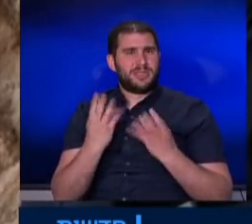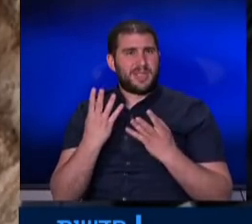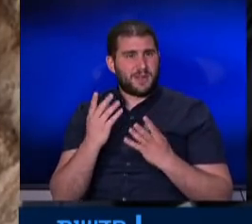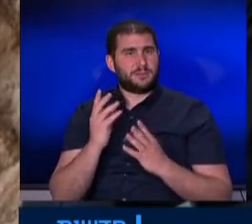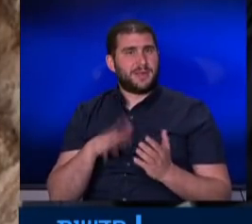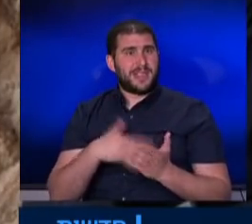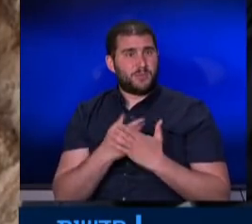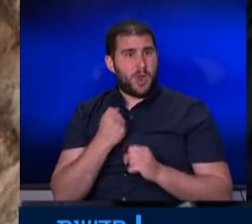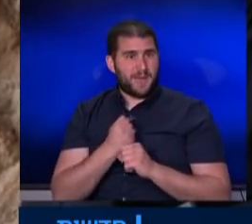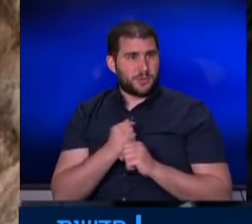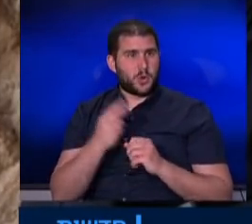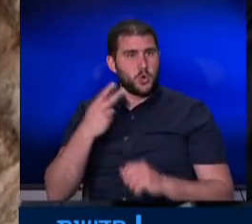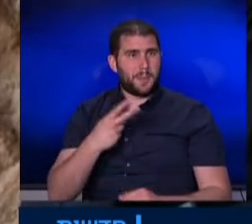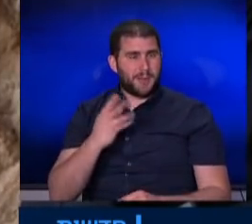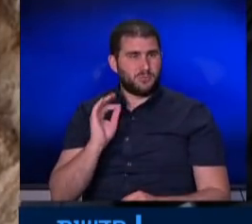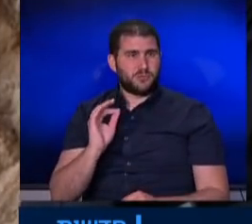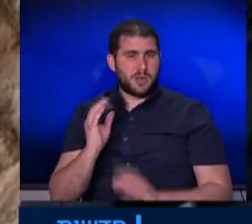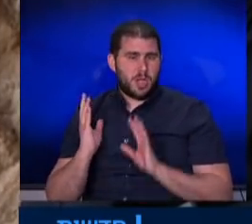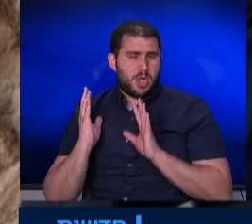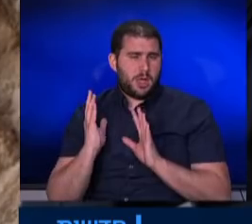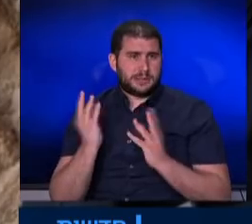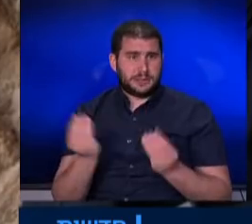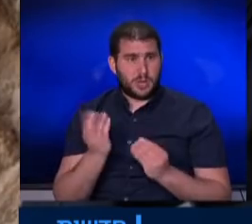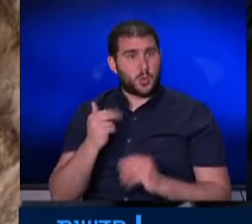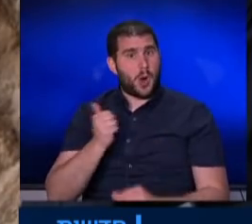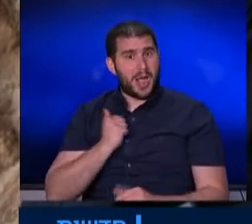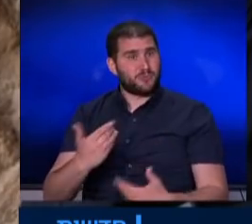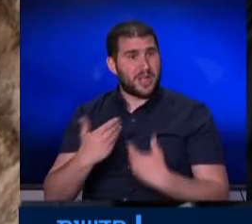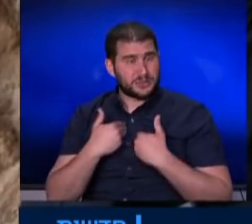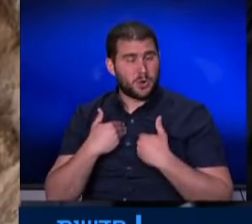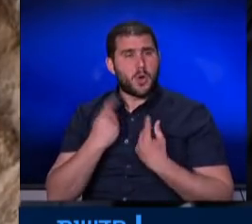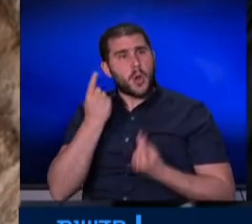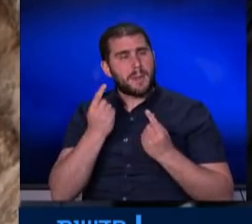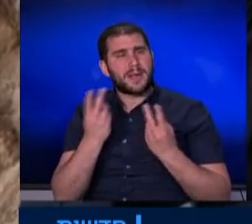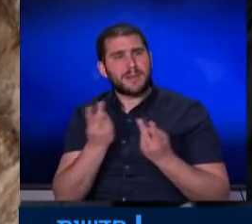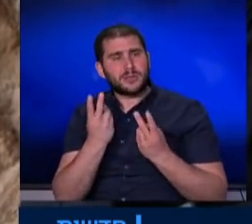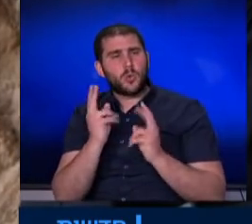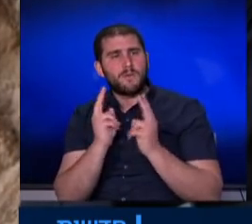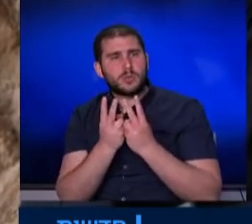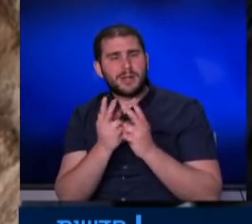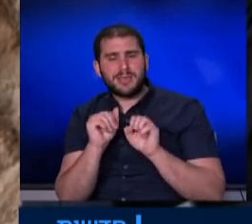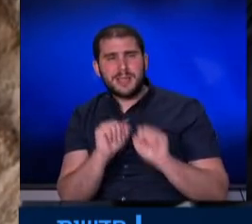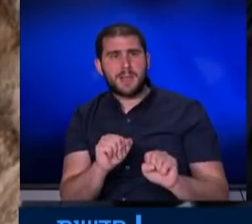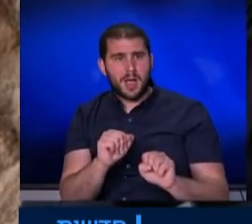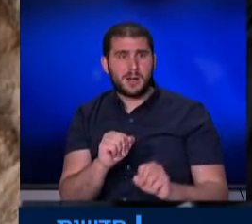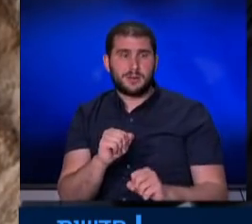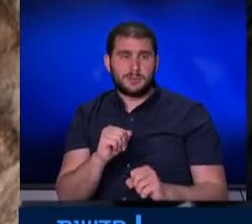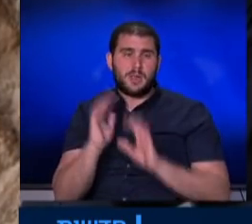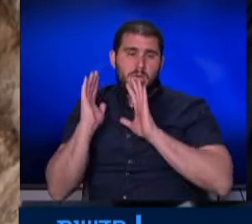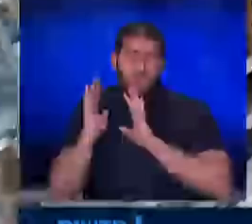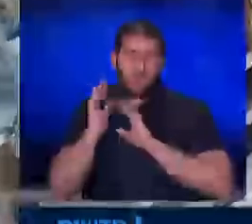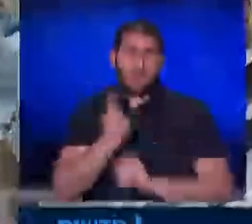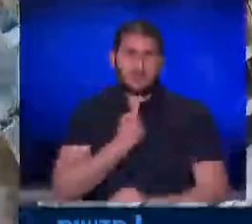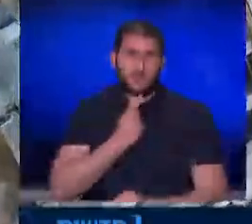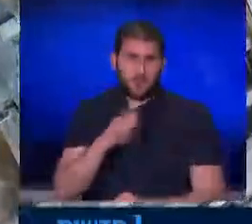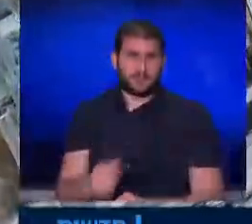לעבוד איתנו יומיים מרוכזים של להעלות הציוד. היו חיילים שעזרו לנו, כל פעם חיפשנו קבוצות של תמיכה וסחבנו על